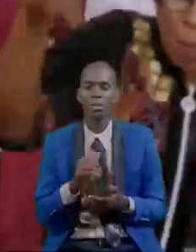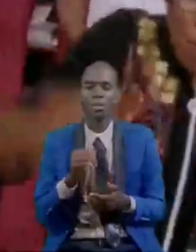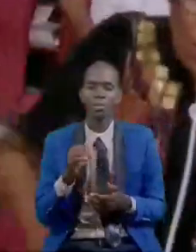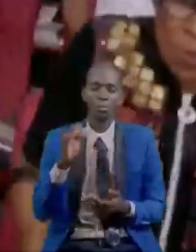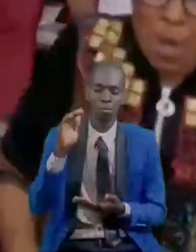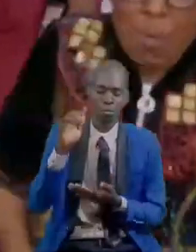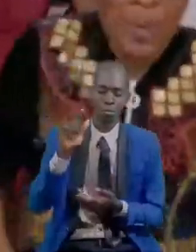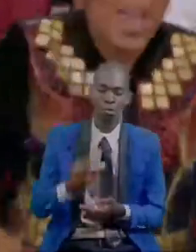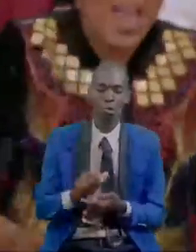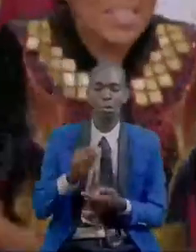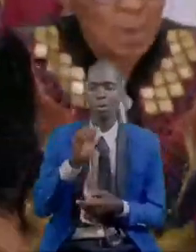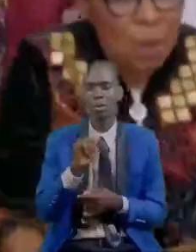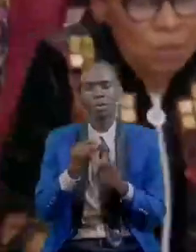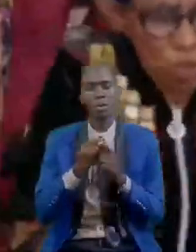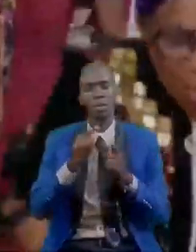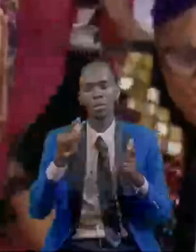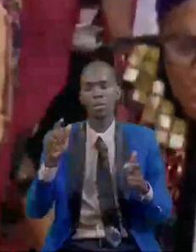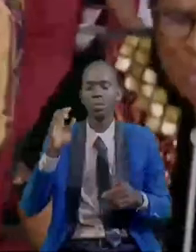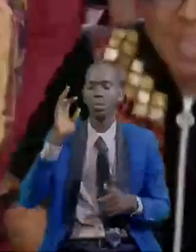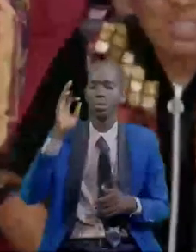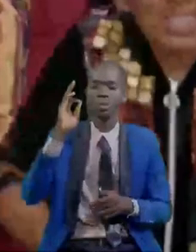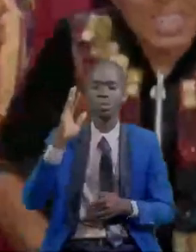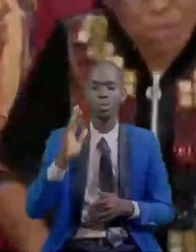qui dégradent les ministres.